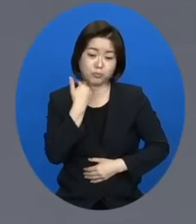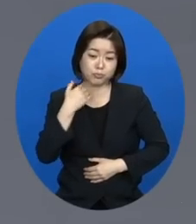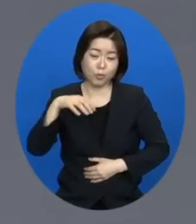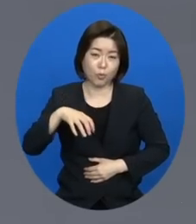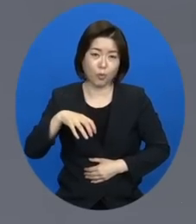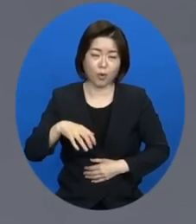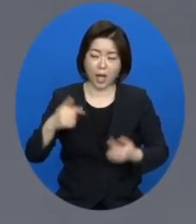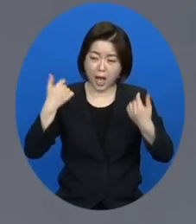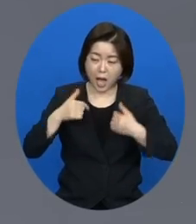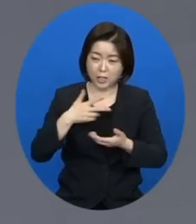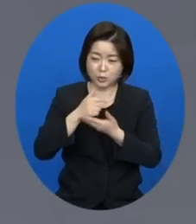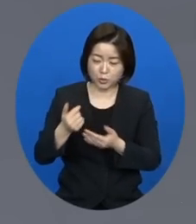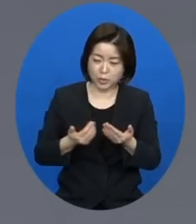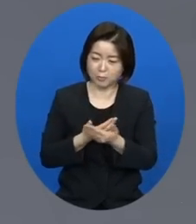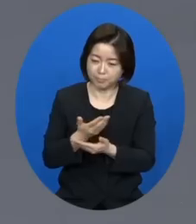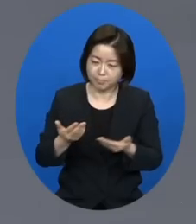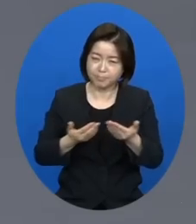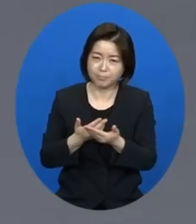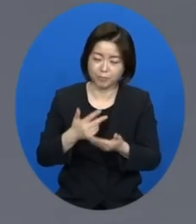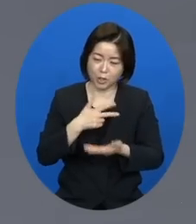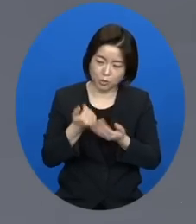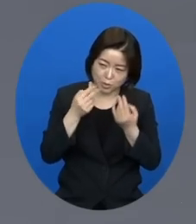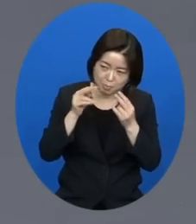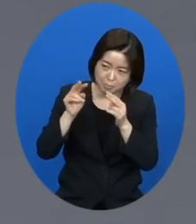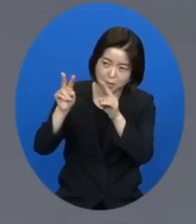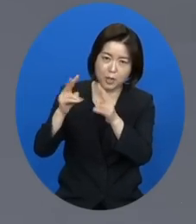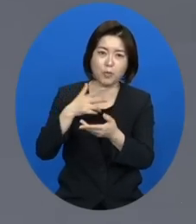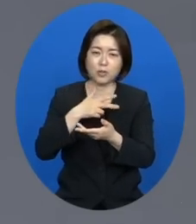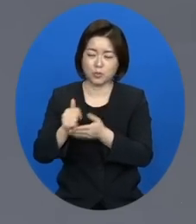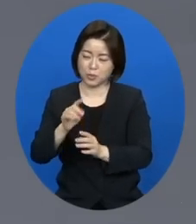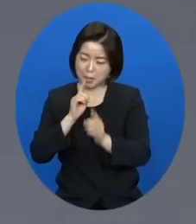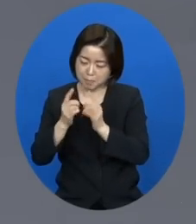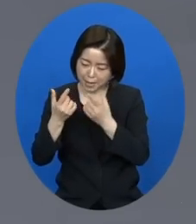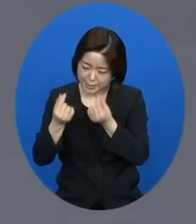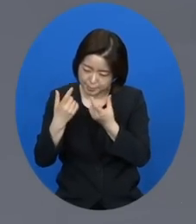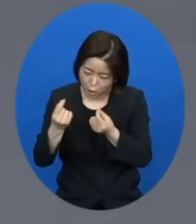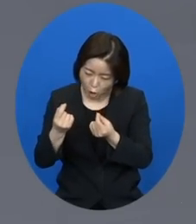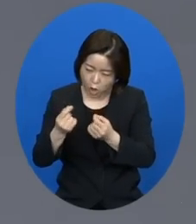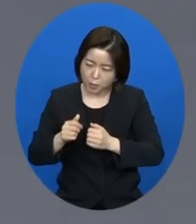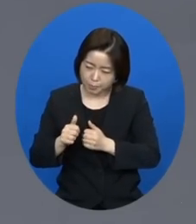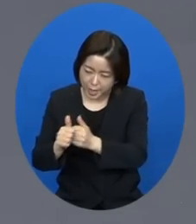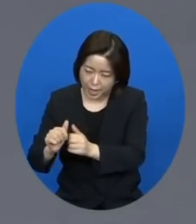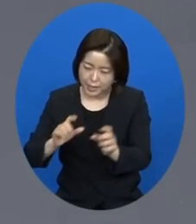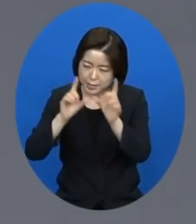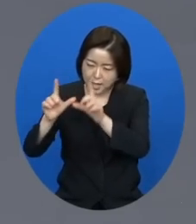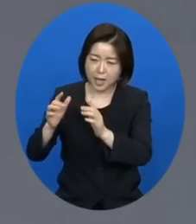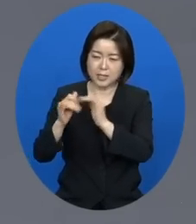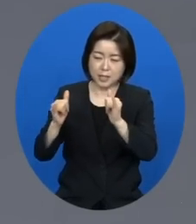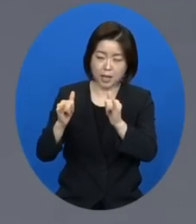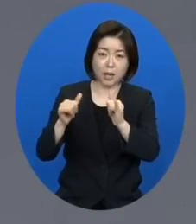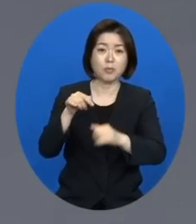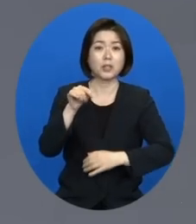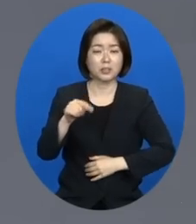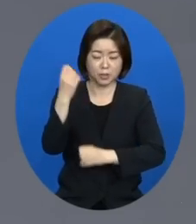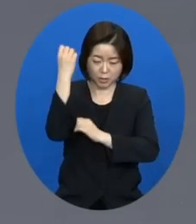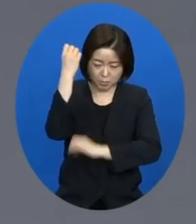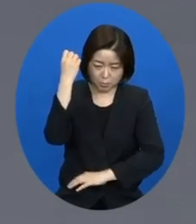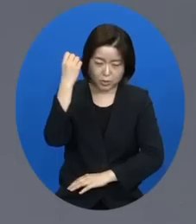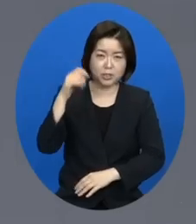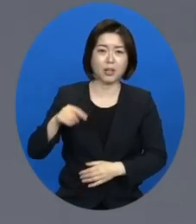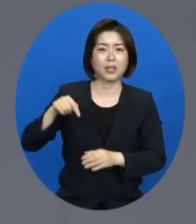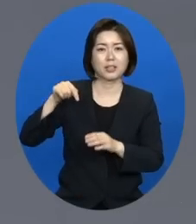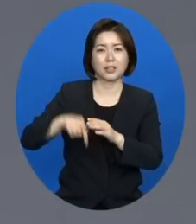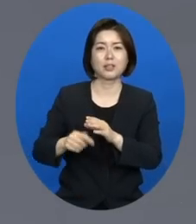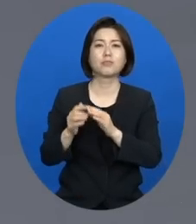항상 주님과 교제하고 주를 바라보고 주의 말씀대로 살아가는 그 사람 뿌리가 깊은